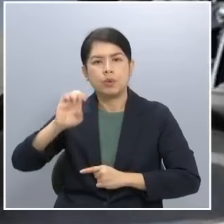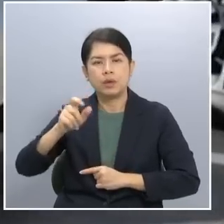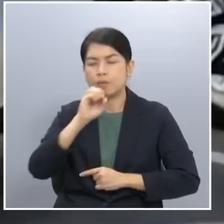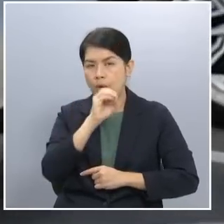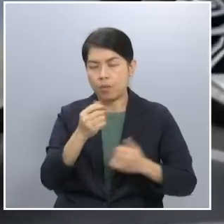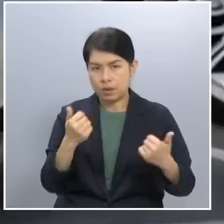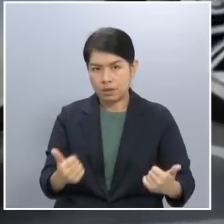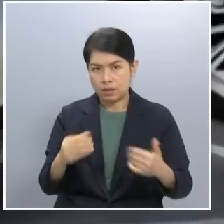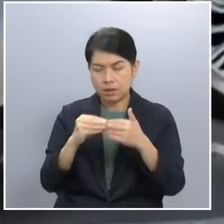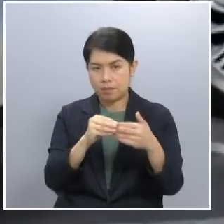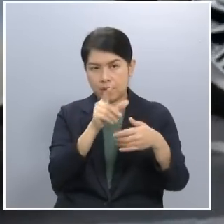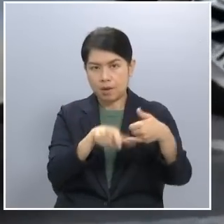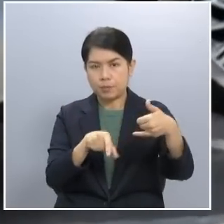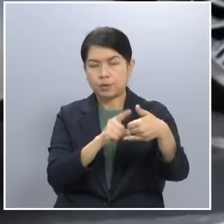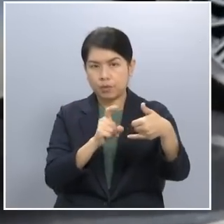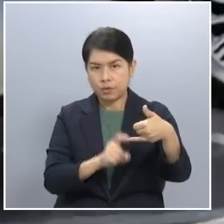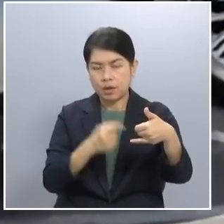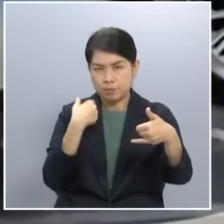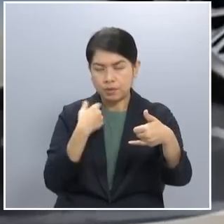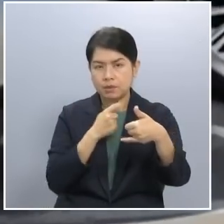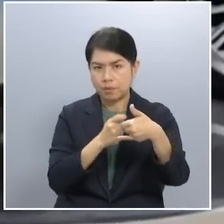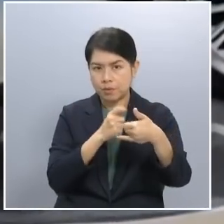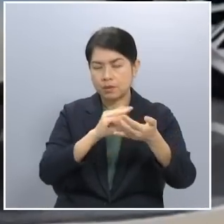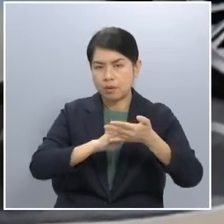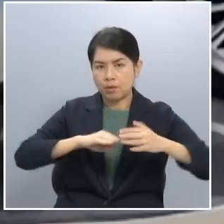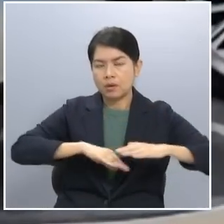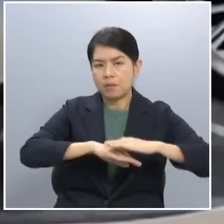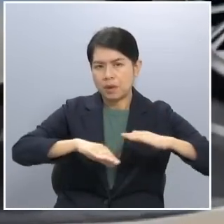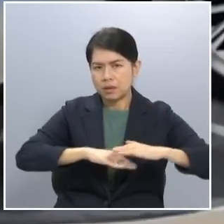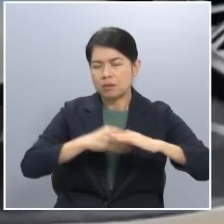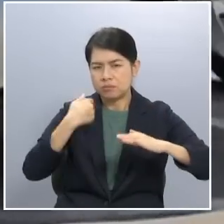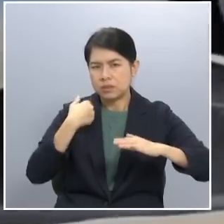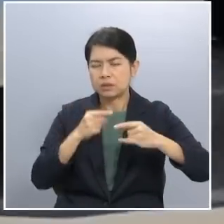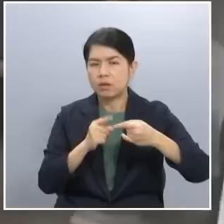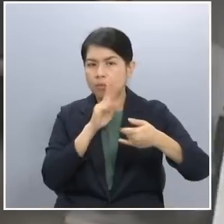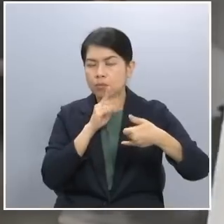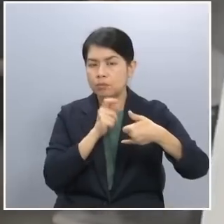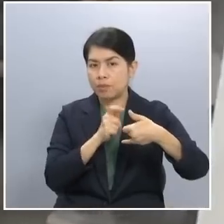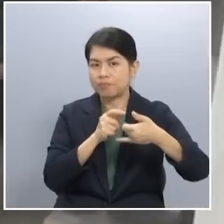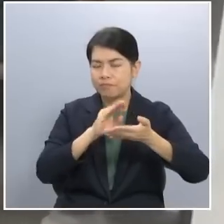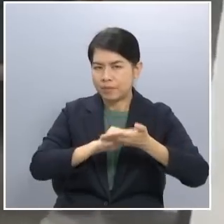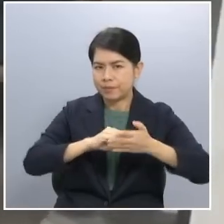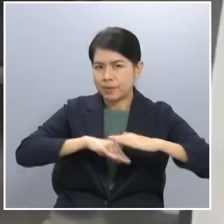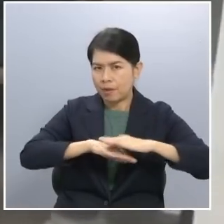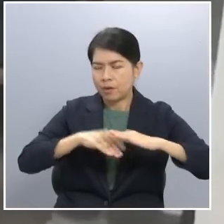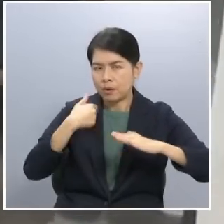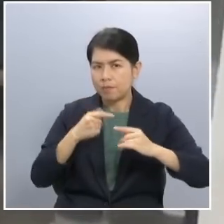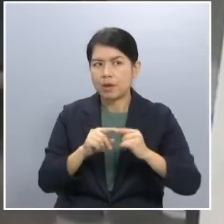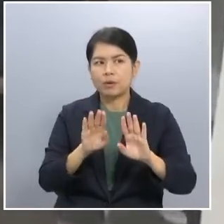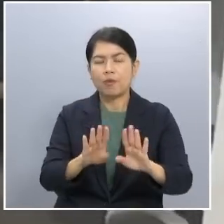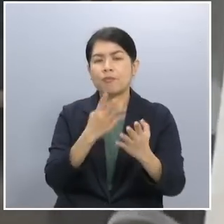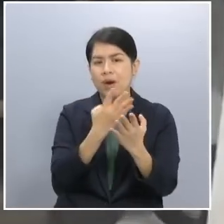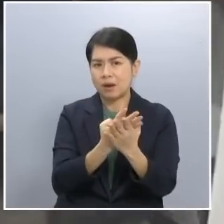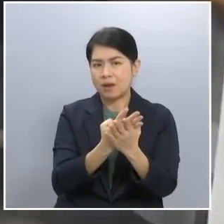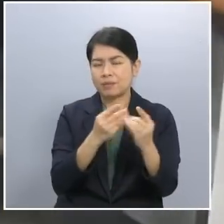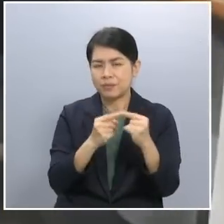สวนพร้อมทนายความแล้วก็คนที่ไว้วางใจสอบปากคำเสร็จจะนำตัวไปฝากขังที่ศาลจังหวัดธัญบุรีแจ้ง